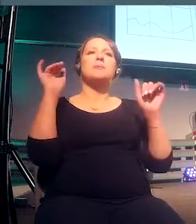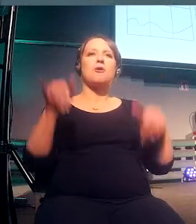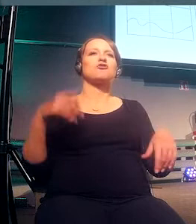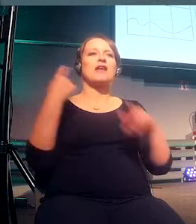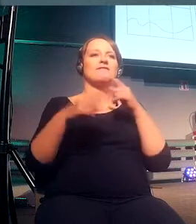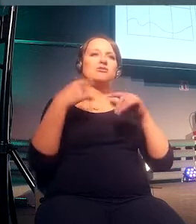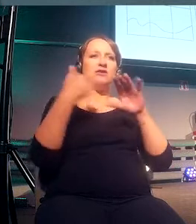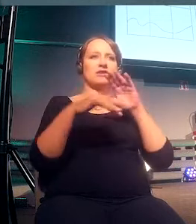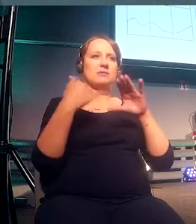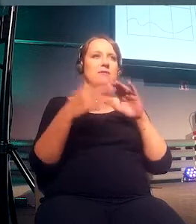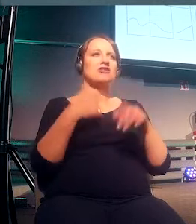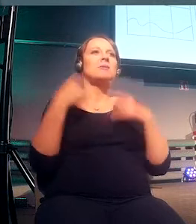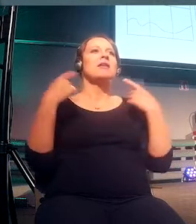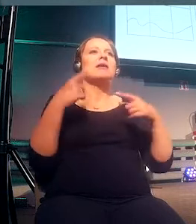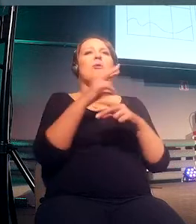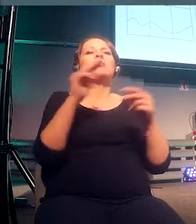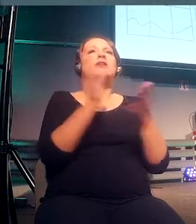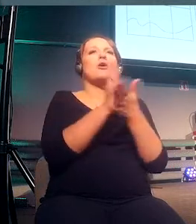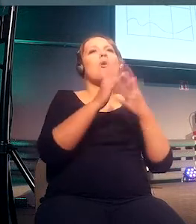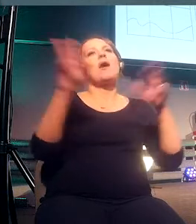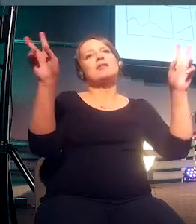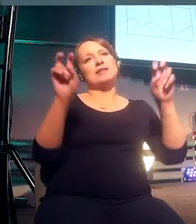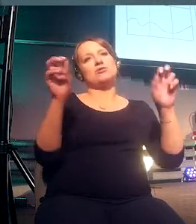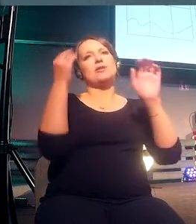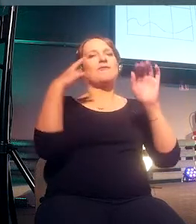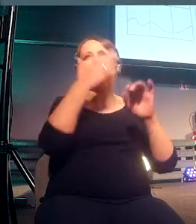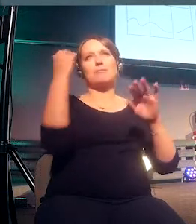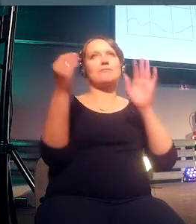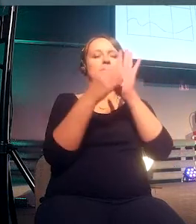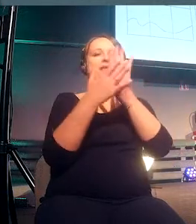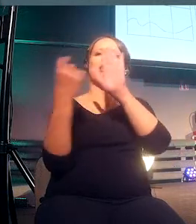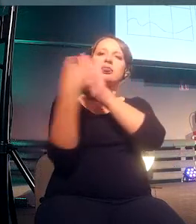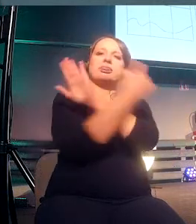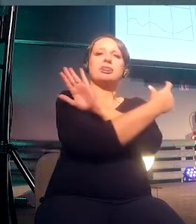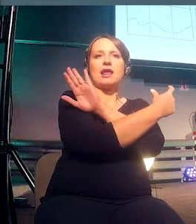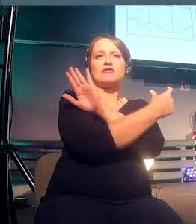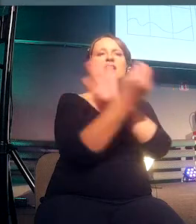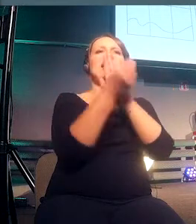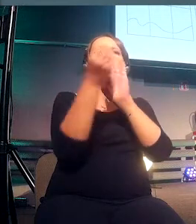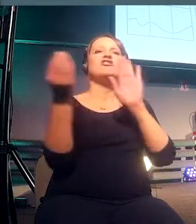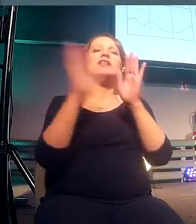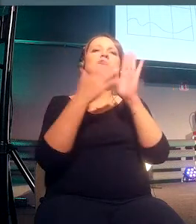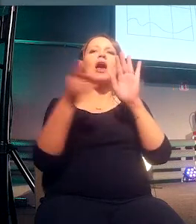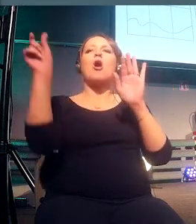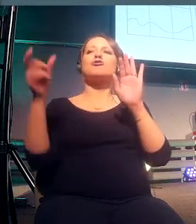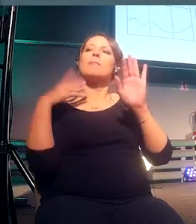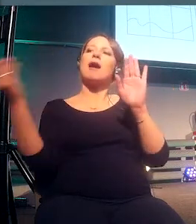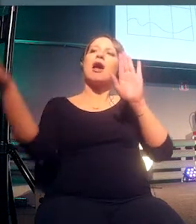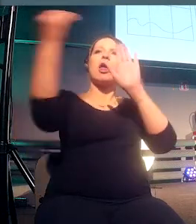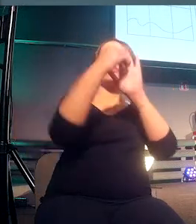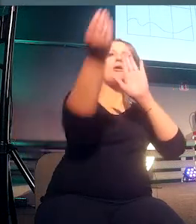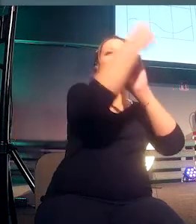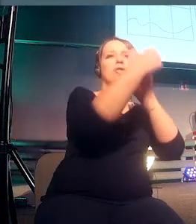którym oprócz nadania tytułu maila i wpisanie jego treści, trzeba jeszcze dodać kogoś w CC i dalej go